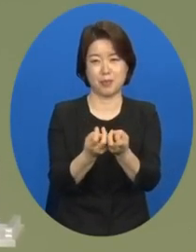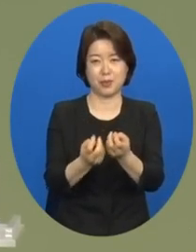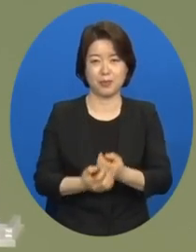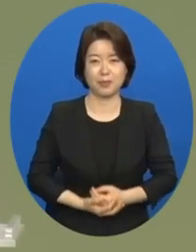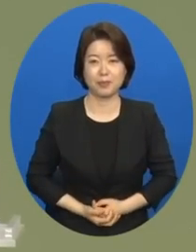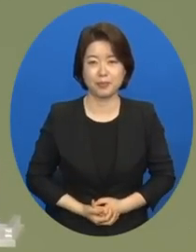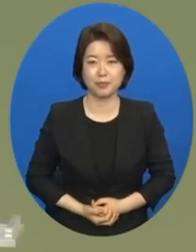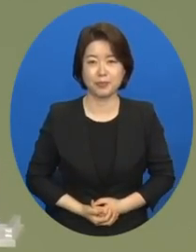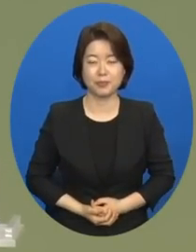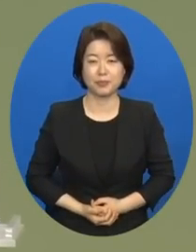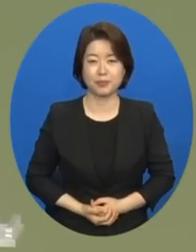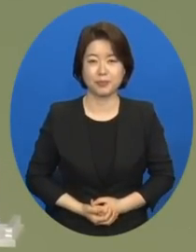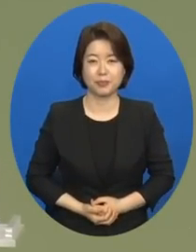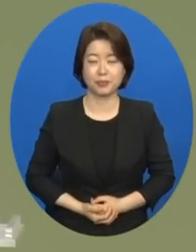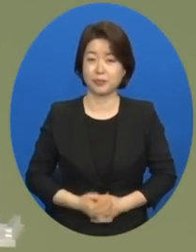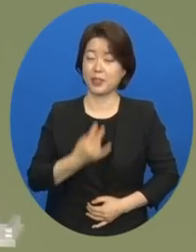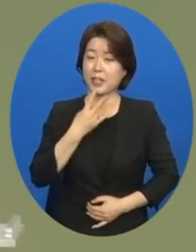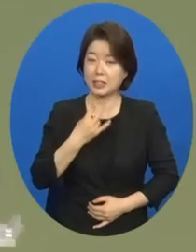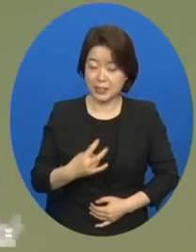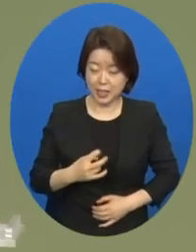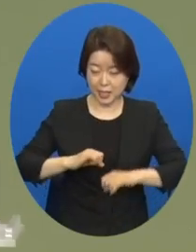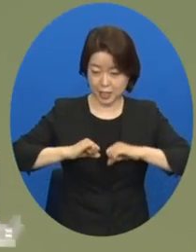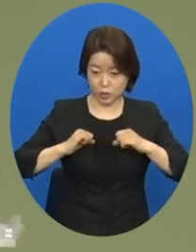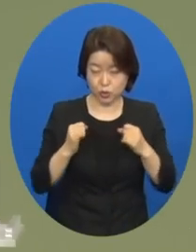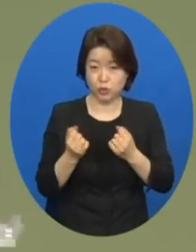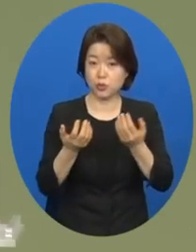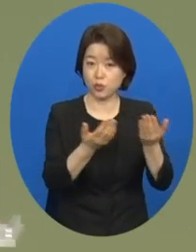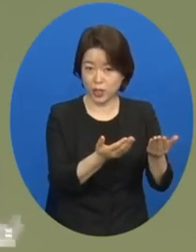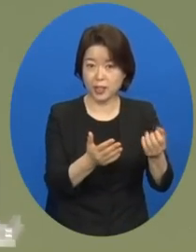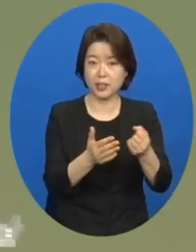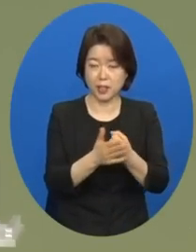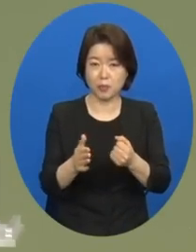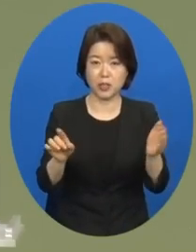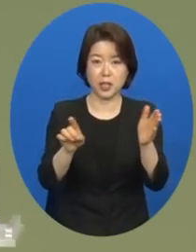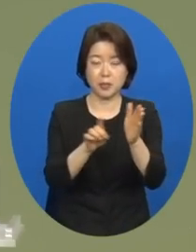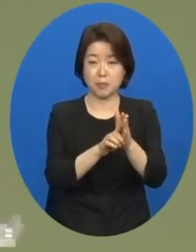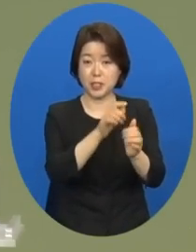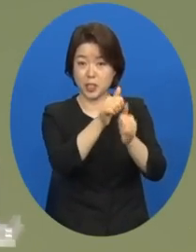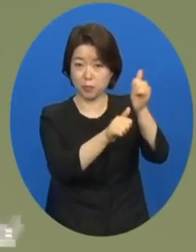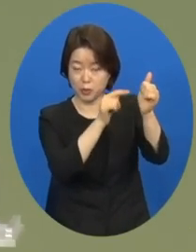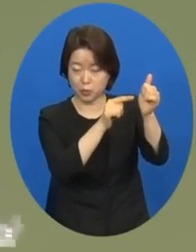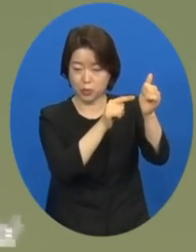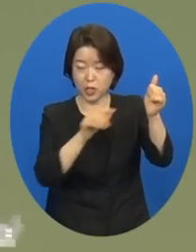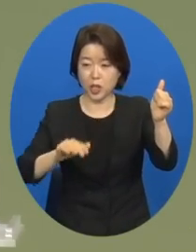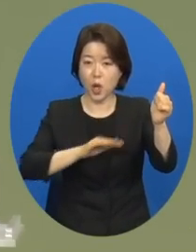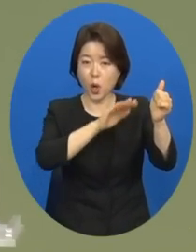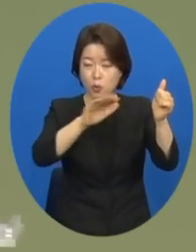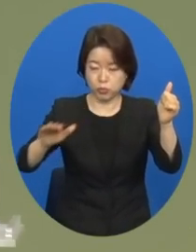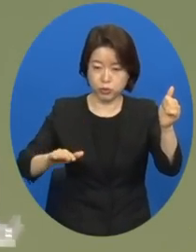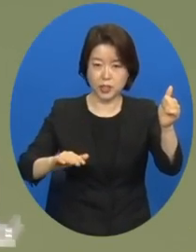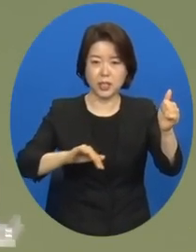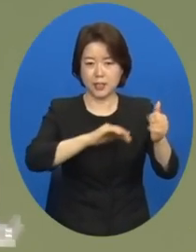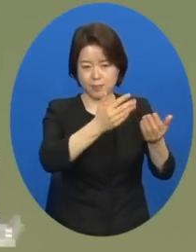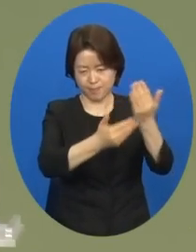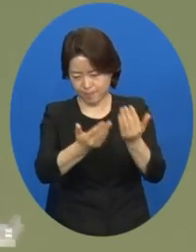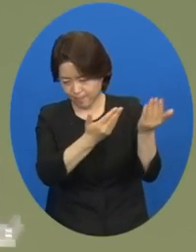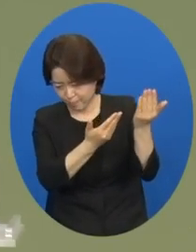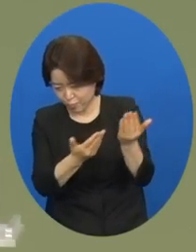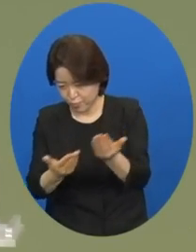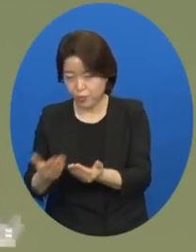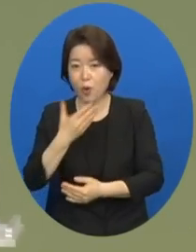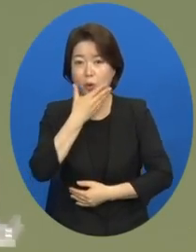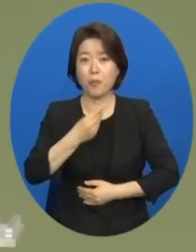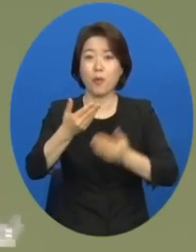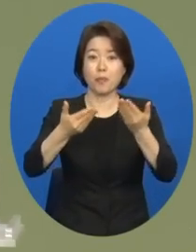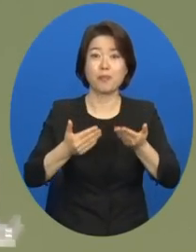그 사라가 순종했기 때문에 믿음의 우상인 우리까지 이렇게 복을 받게 되었어요 저는